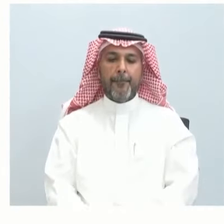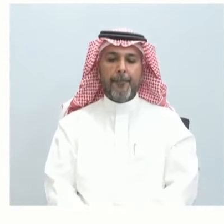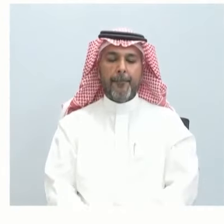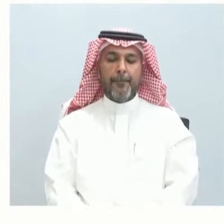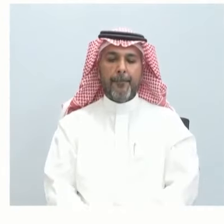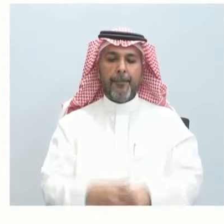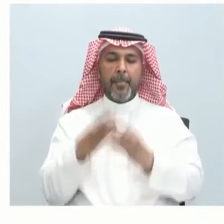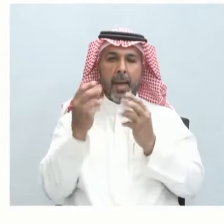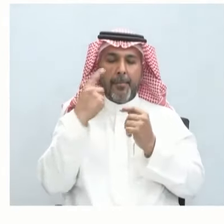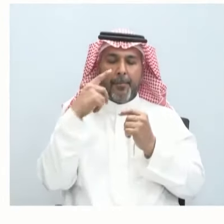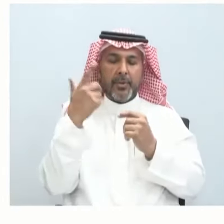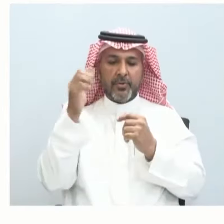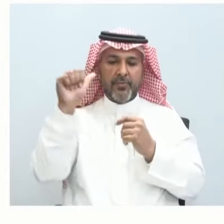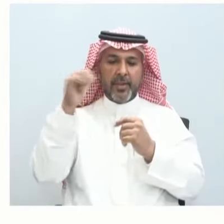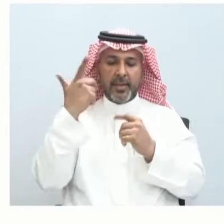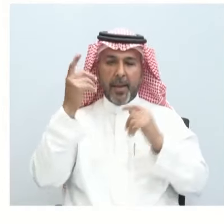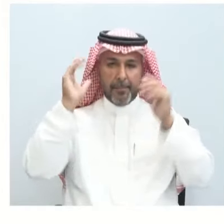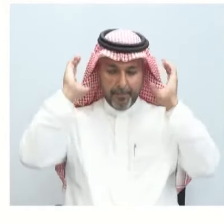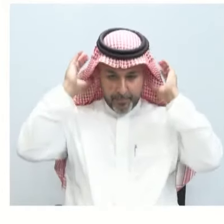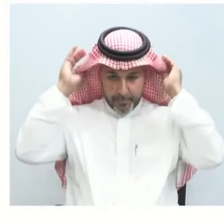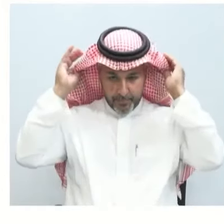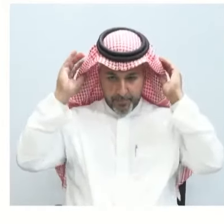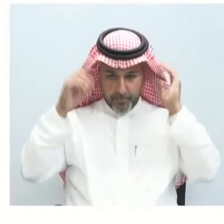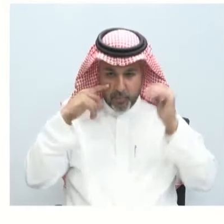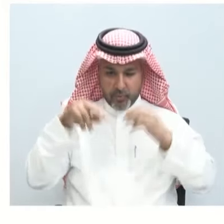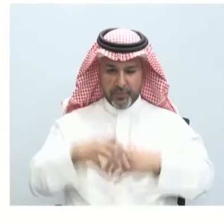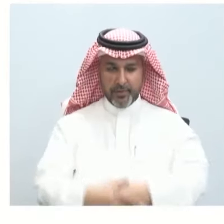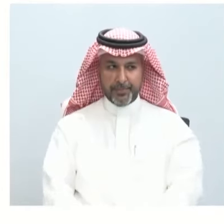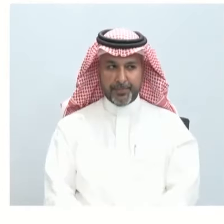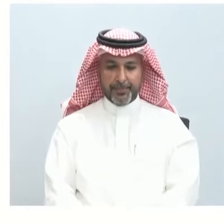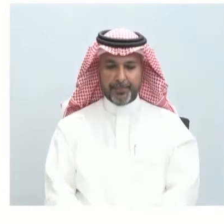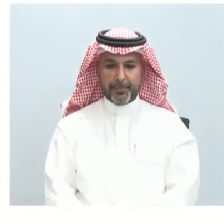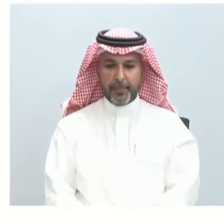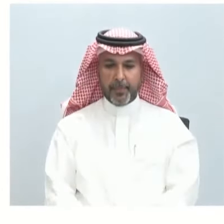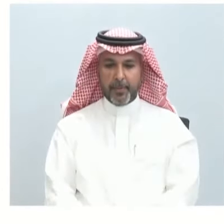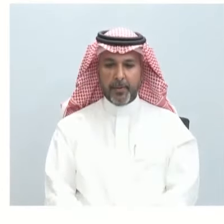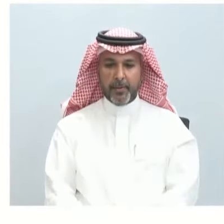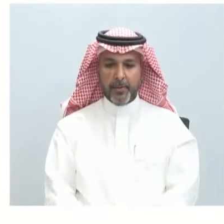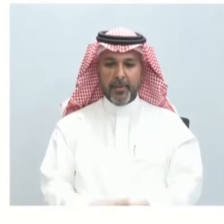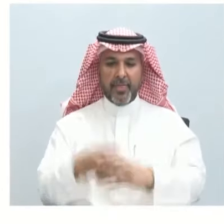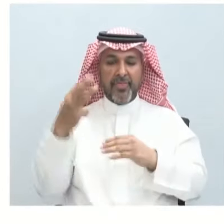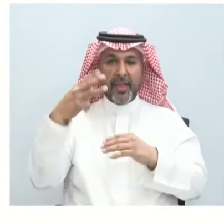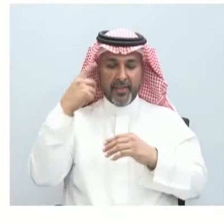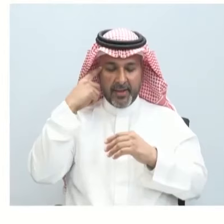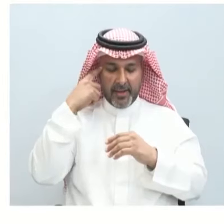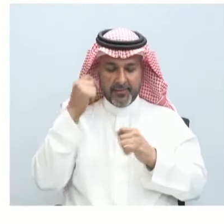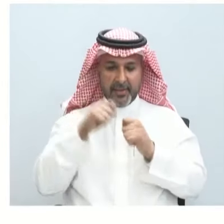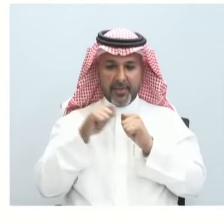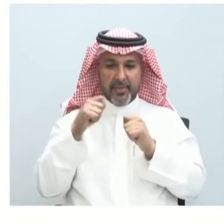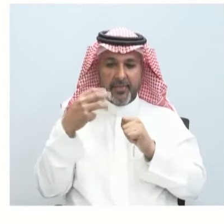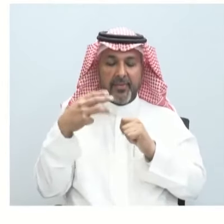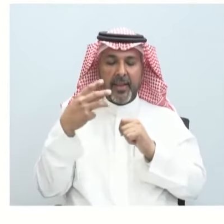لن اقوم بحساب ذلك مبدا التعويض العرض يساوي 30 نريد حساب الان